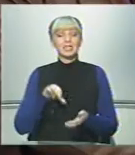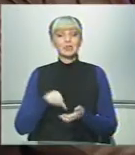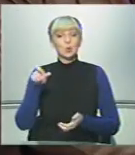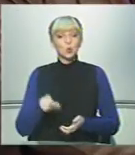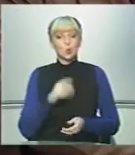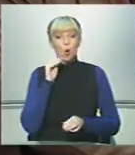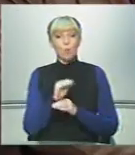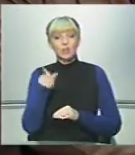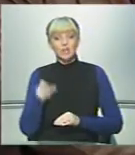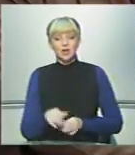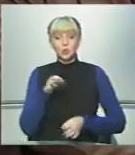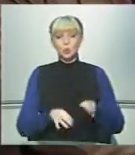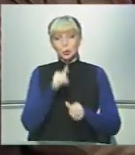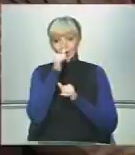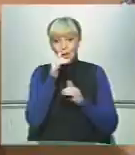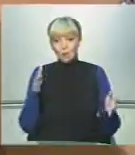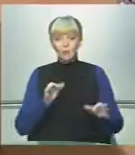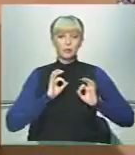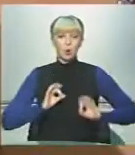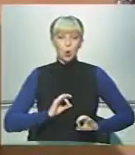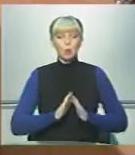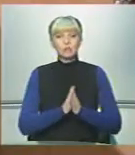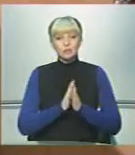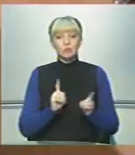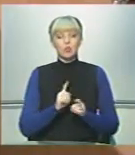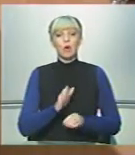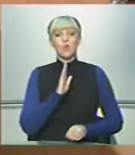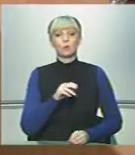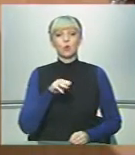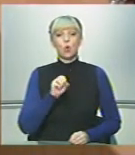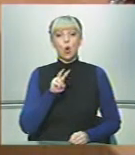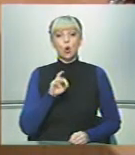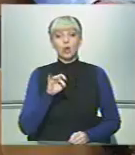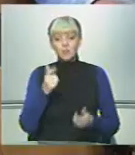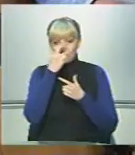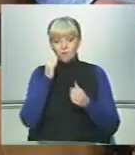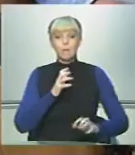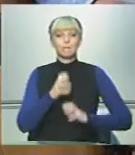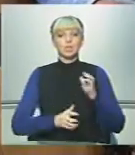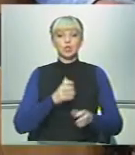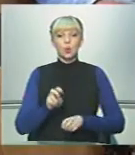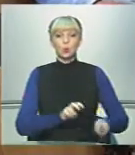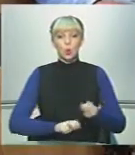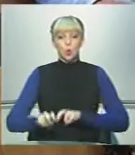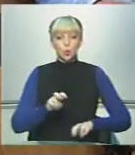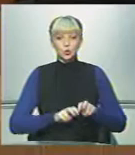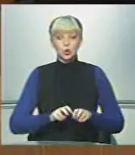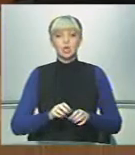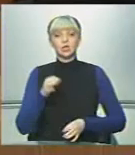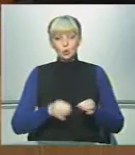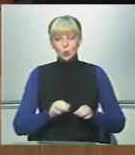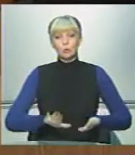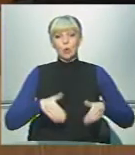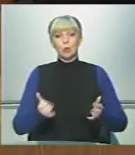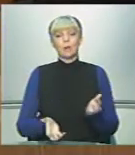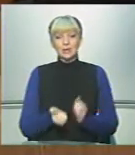присутності обвинуваченого суд не може, прокурор клопотала, аби Володимира Токарюка оголосили в міжнародний розшук. Суд пропозицію